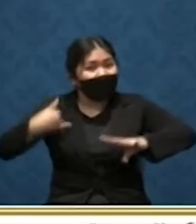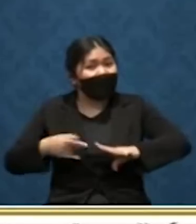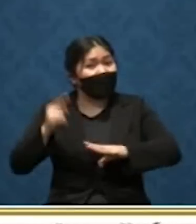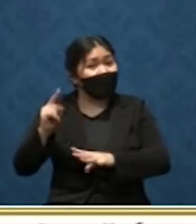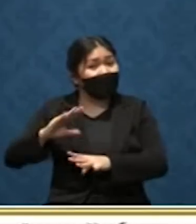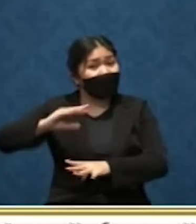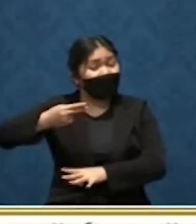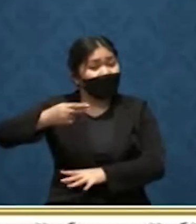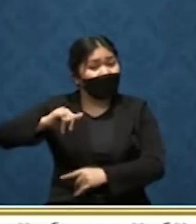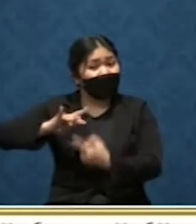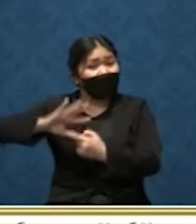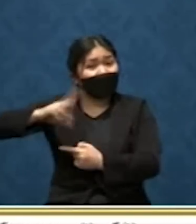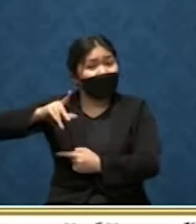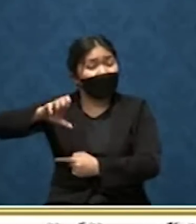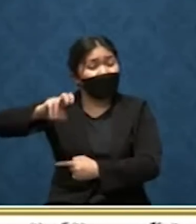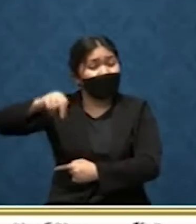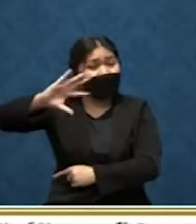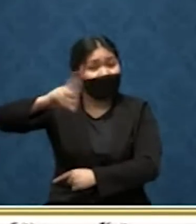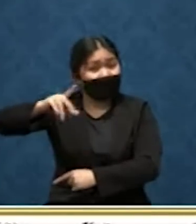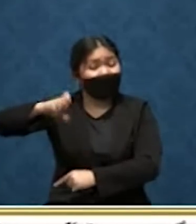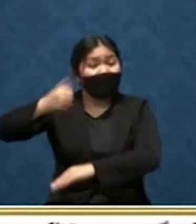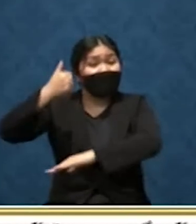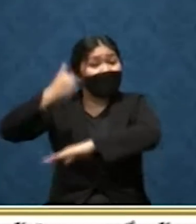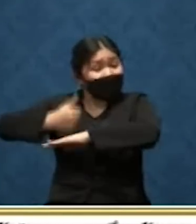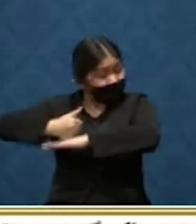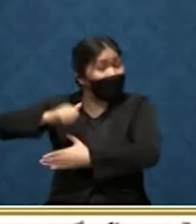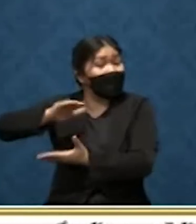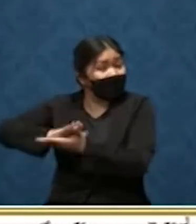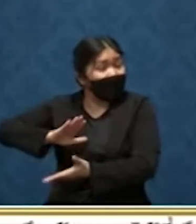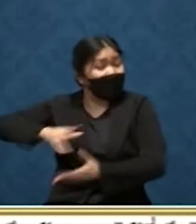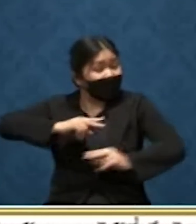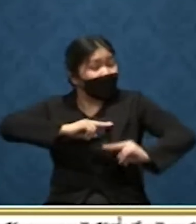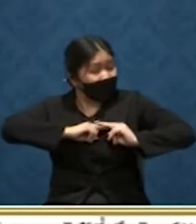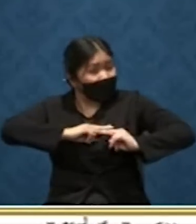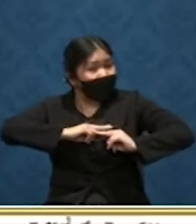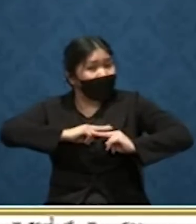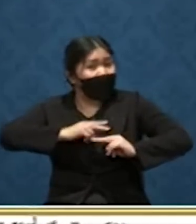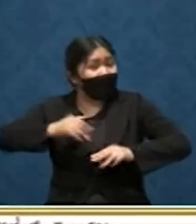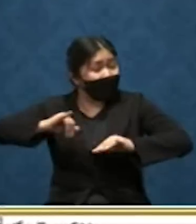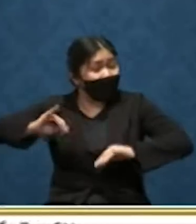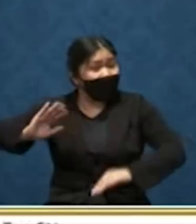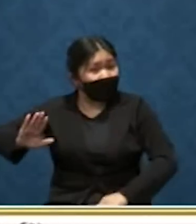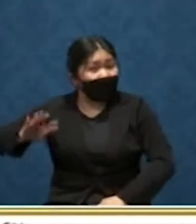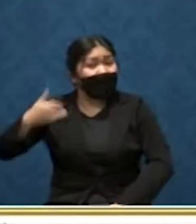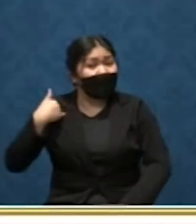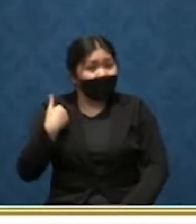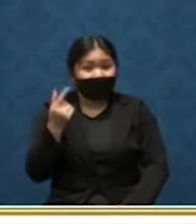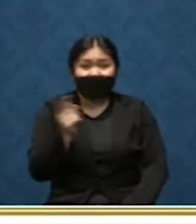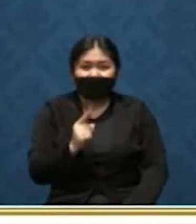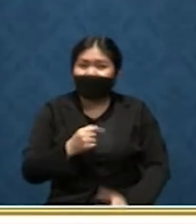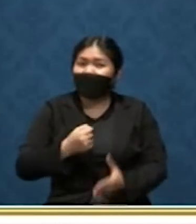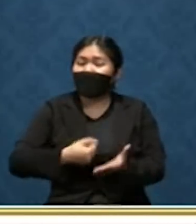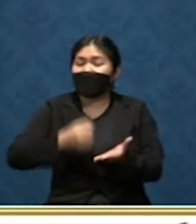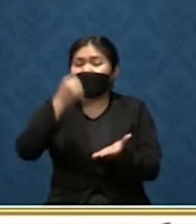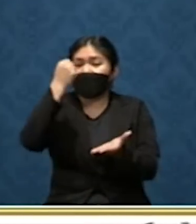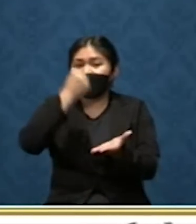ู่สนฉีเป็นพอออกของโงเรีนด้วยตัวเองนี่กเหมอนกครับไม่พบว่ามีการจดทะเบ